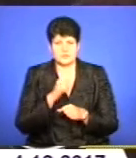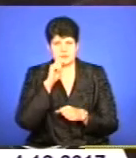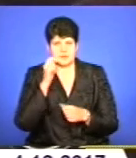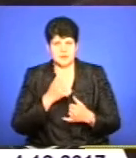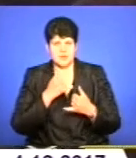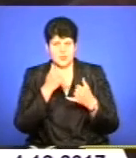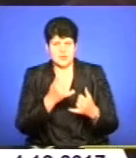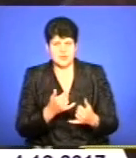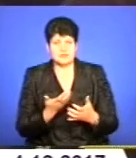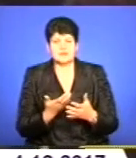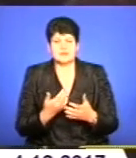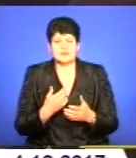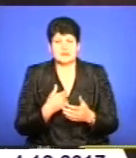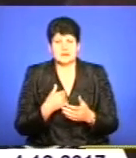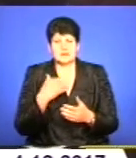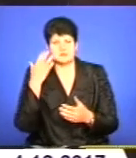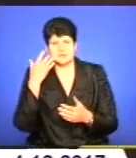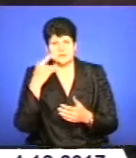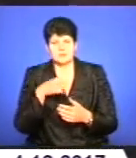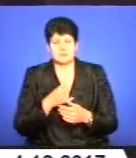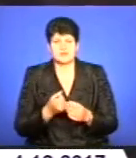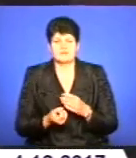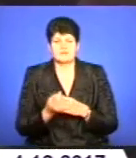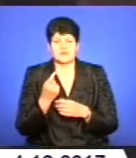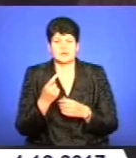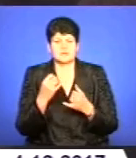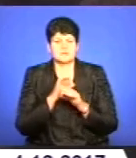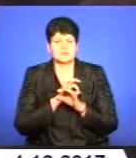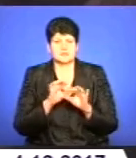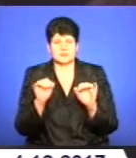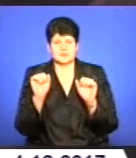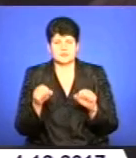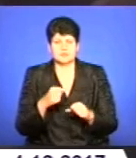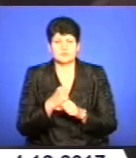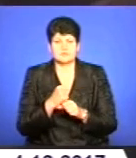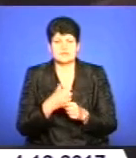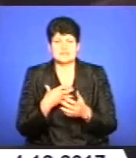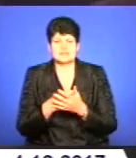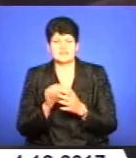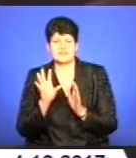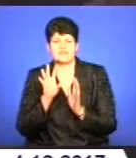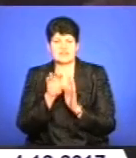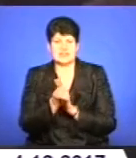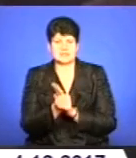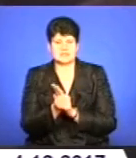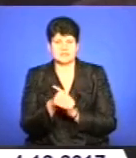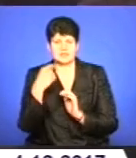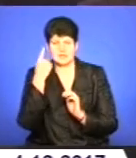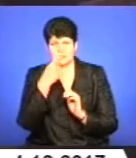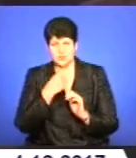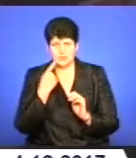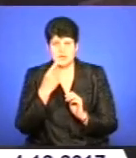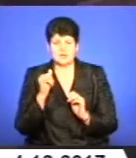що тут в мене виникла чудова можливість зробити якийсь свій внесок індивідуальний